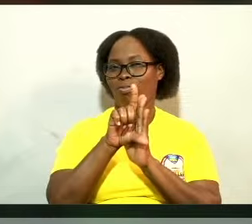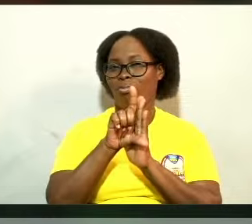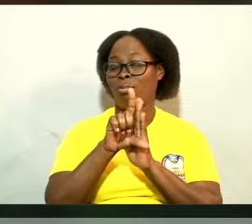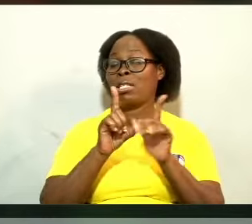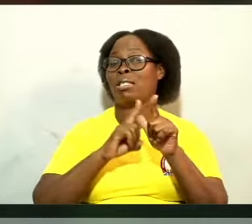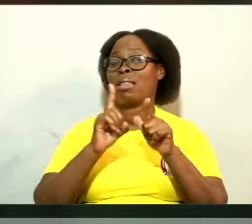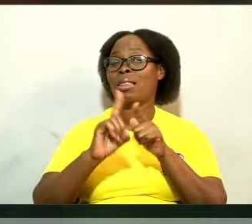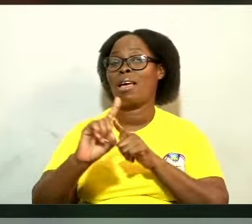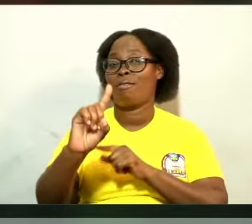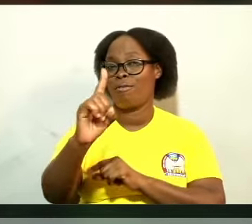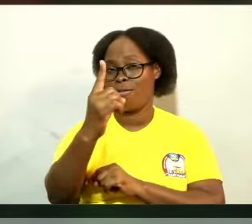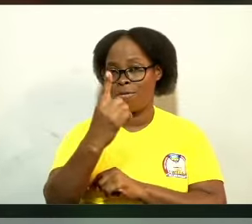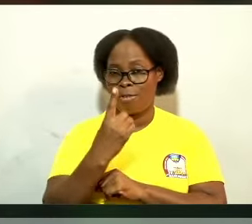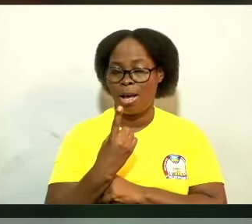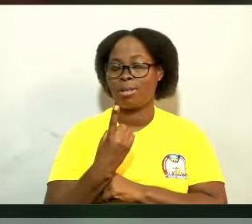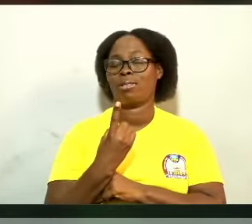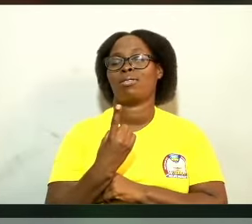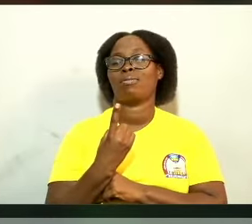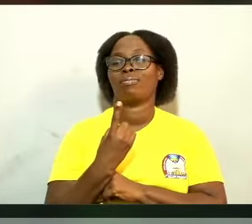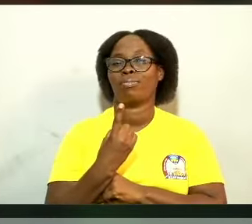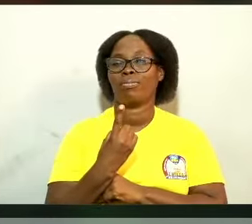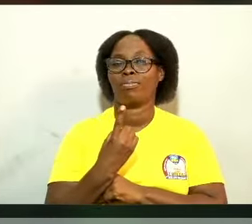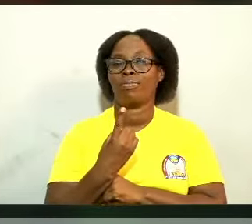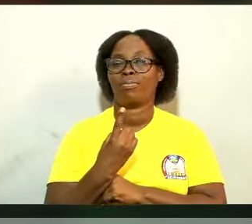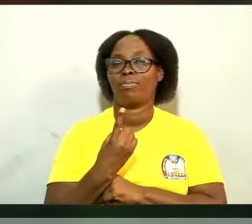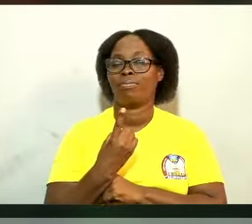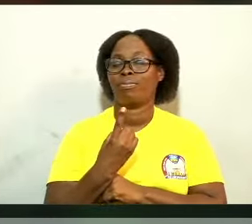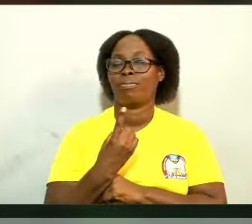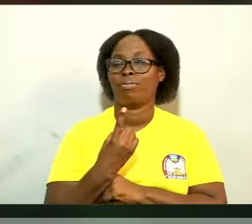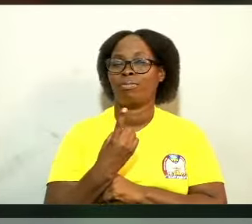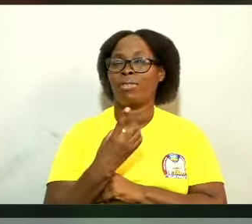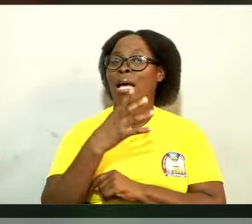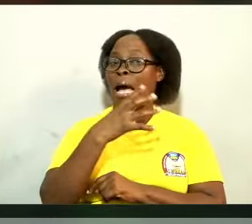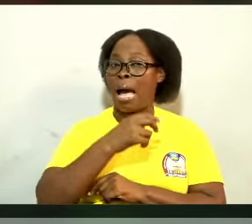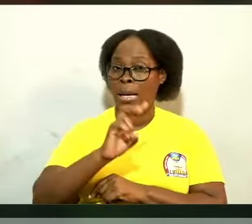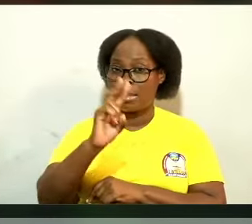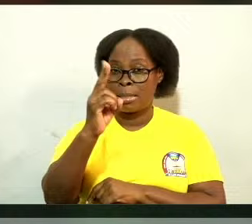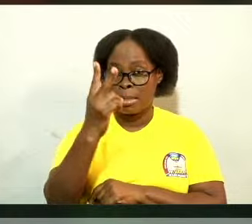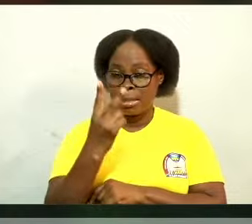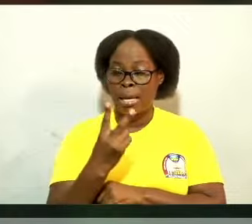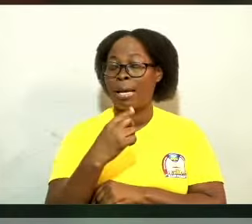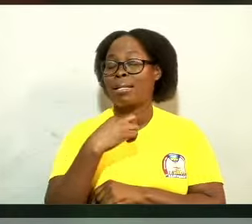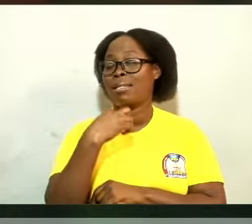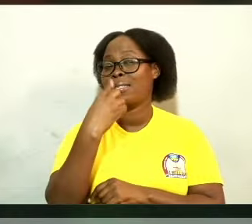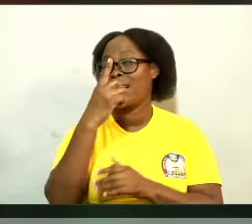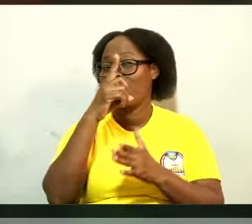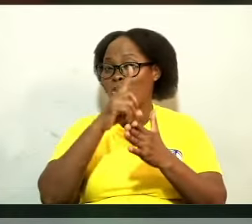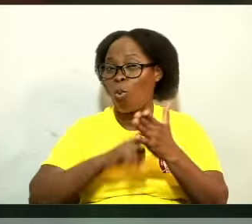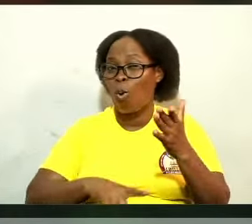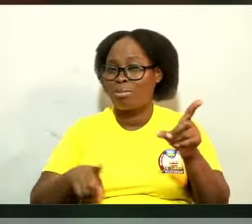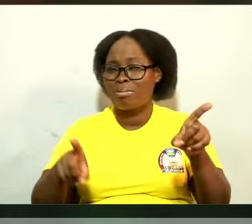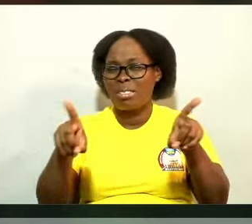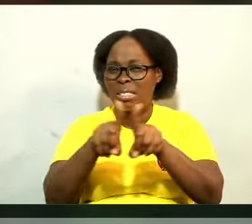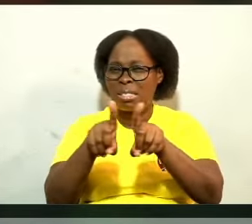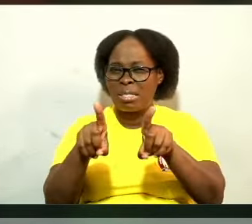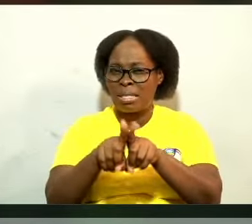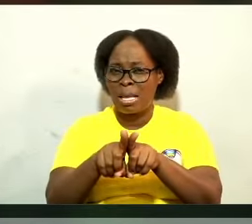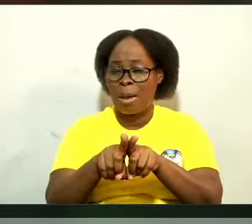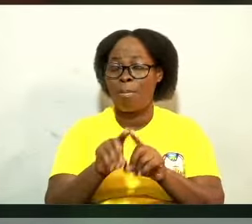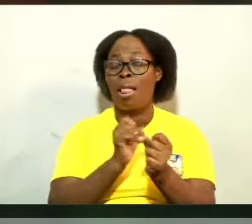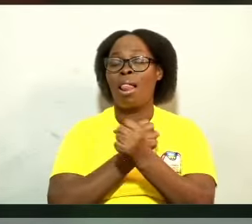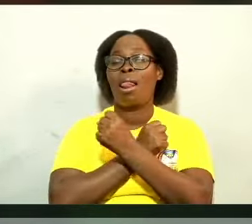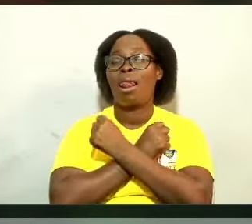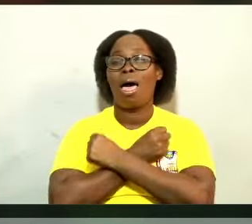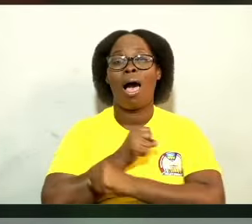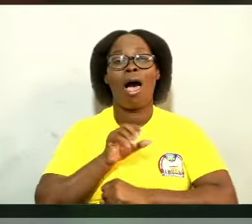kwanza. Ehe. Na ya pili yafanana nayo.